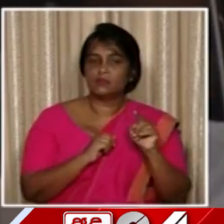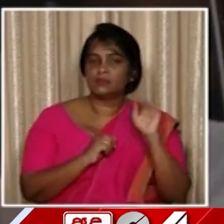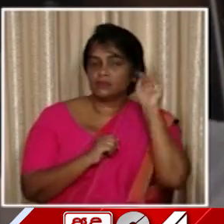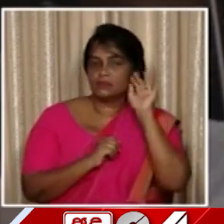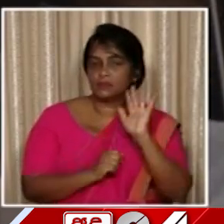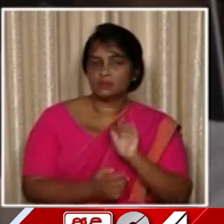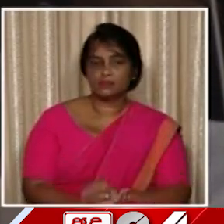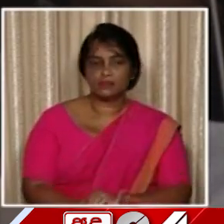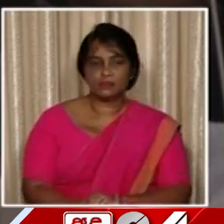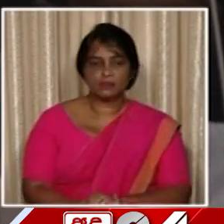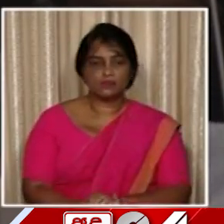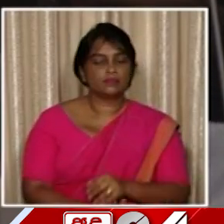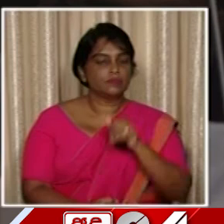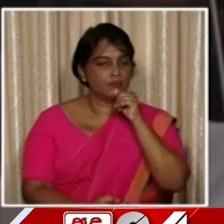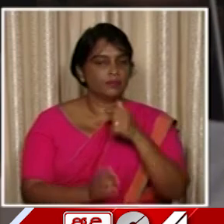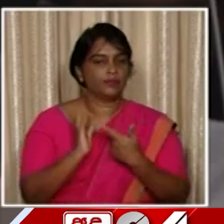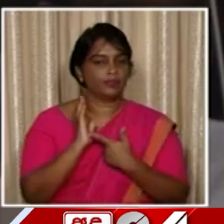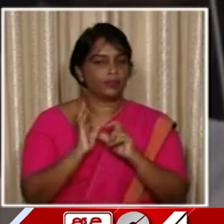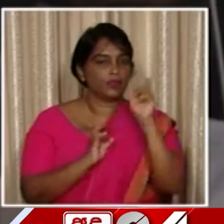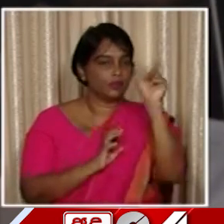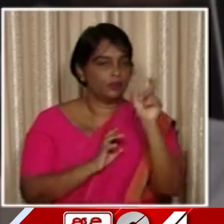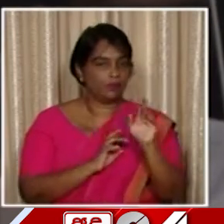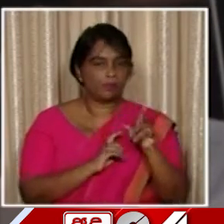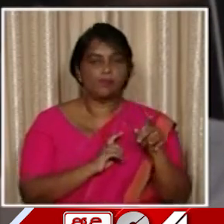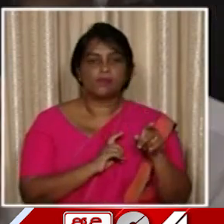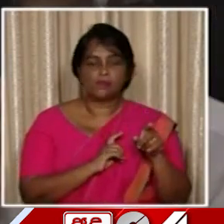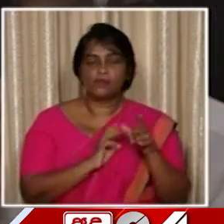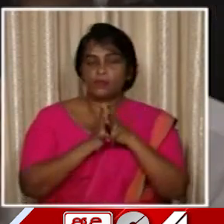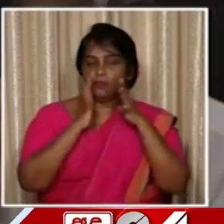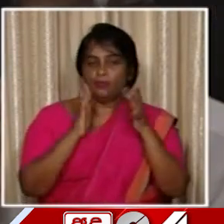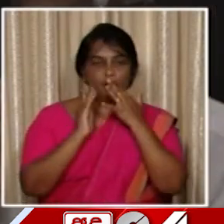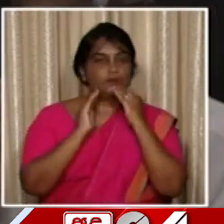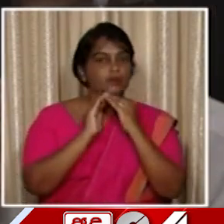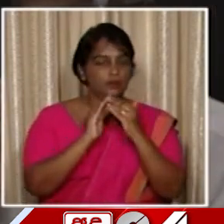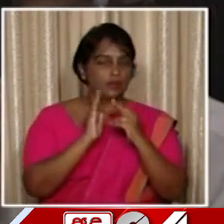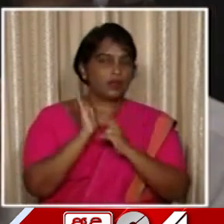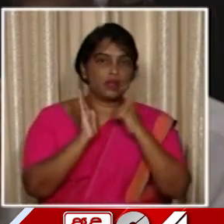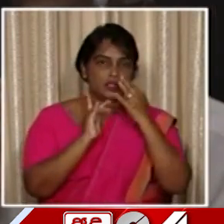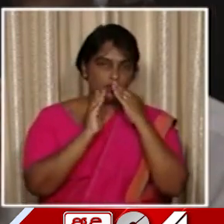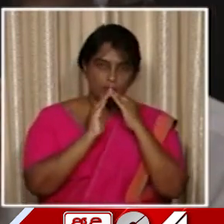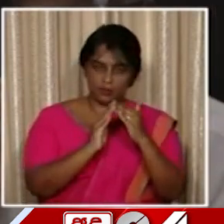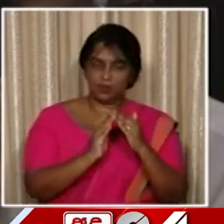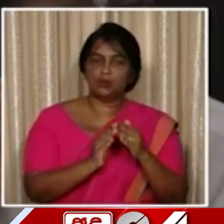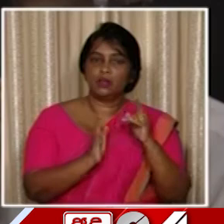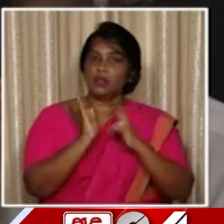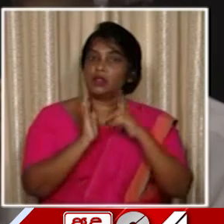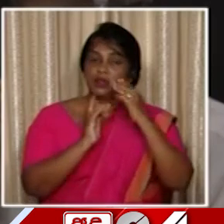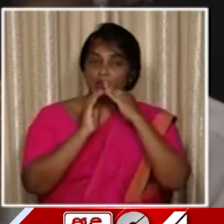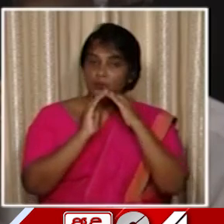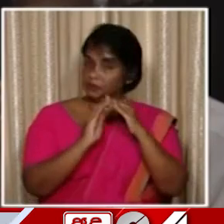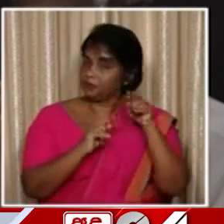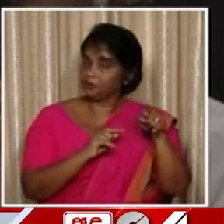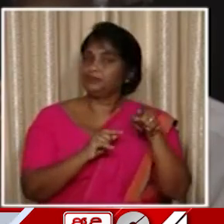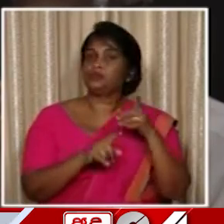දැනගන්න කැමතියි. තවශ්‍යම මේ තාක්ෂණ විෂය ධාරාව තිබෙන වැඩි පාසල් සංඛ්‍යාවක් ජාතික පාසල්. ජාතික පාසල්